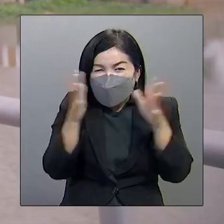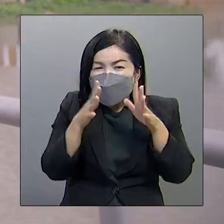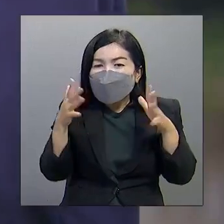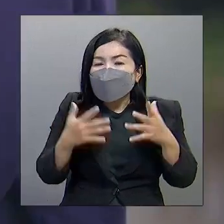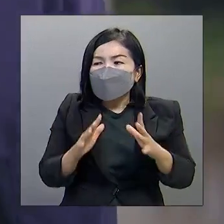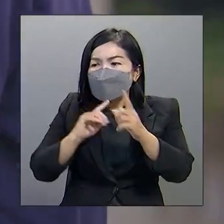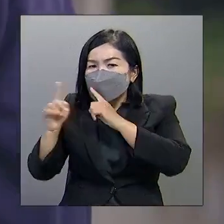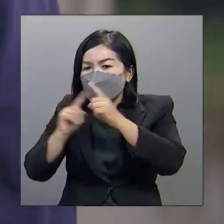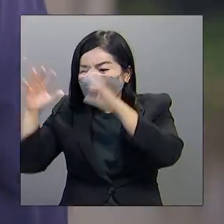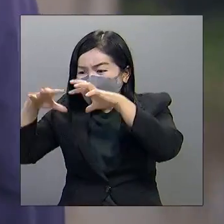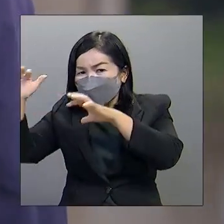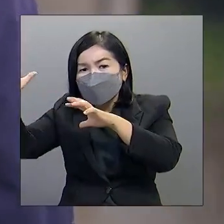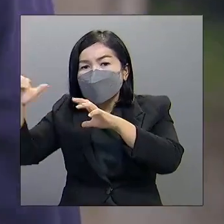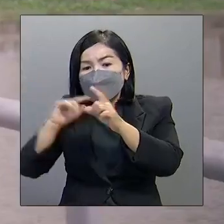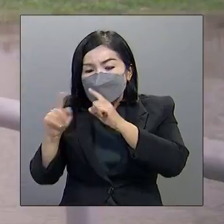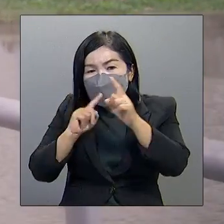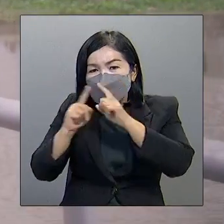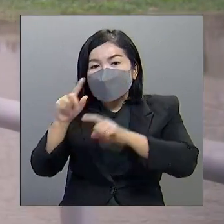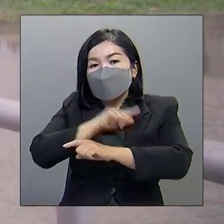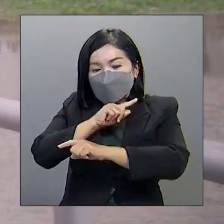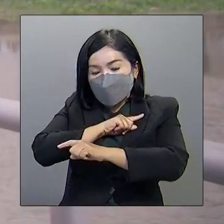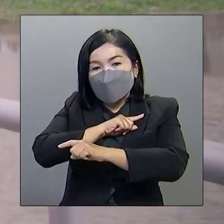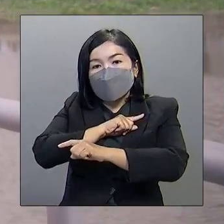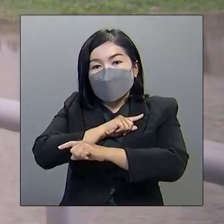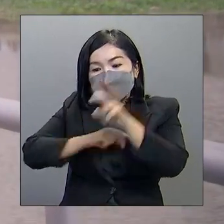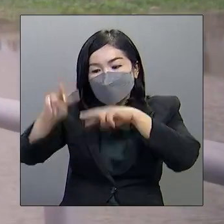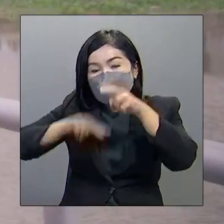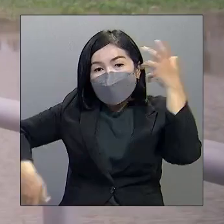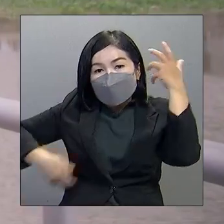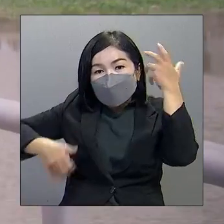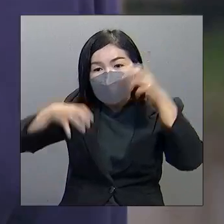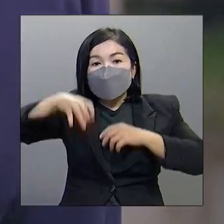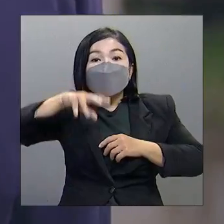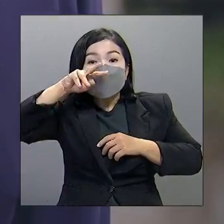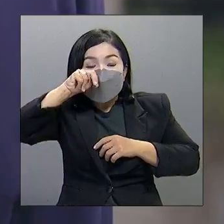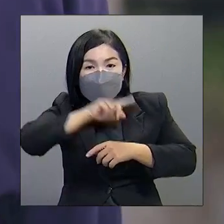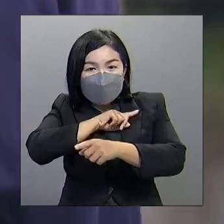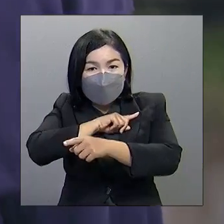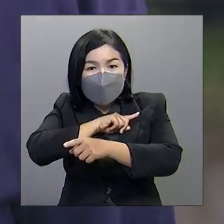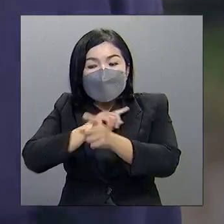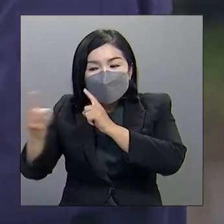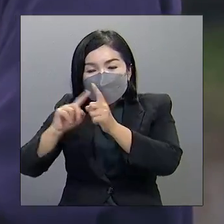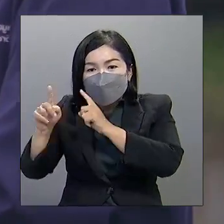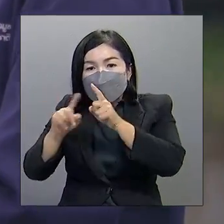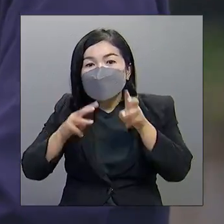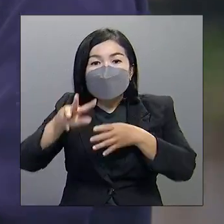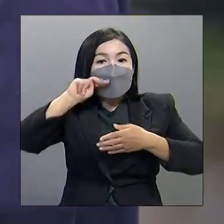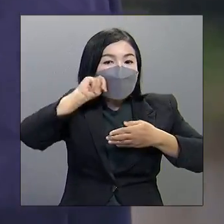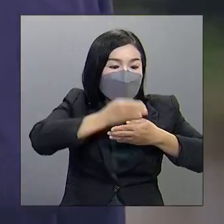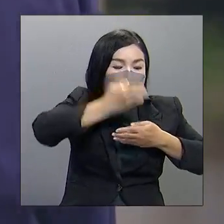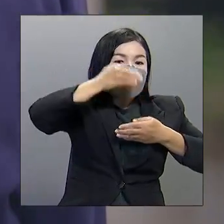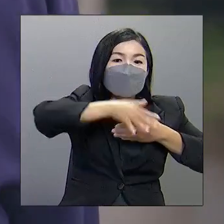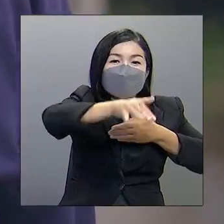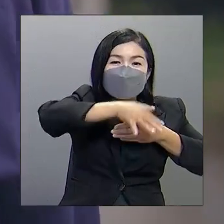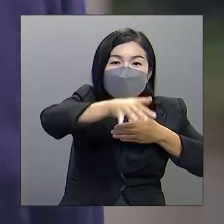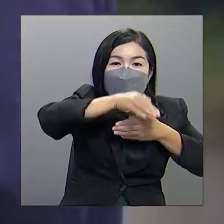ราคุยกันครับกับทางด้านเจ้าของหน่วยงานที่ทำหน้าที่รับผิดชอบเขื่อนนี่ก็คือกรมชลประทานกรมชลประทานเองเนี่ยได้ทำการพร่องน้ำจากเขื่อนป่าสักเนี่ย